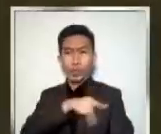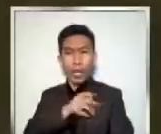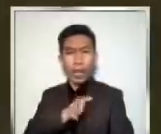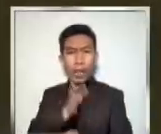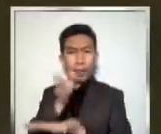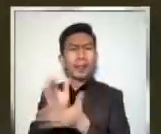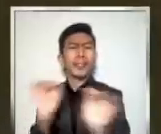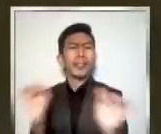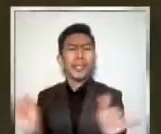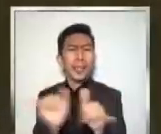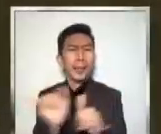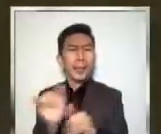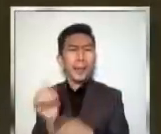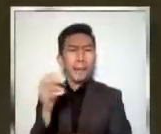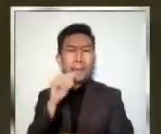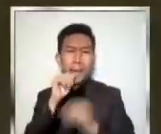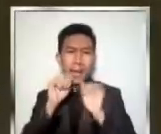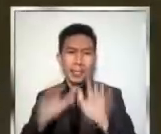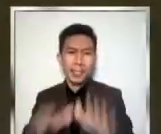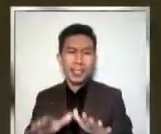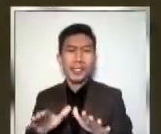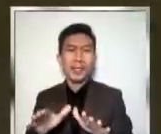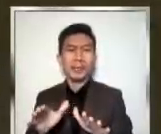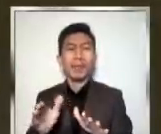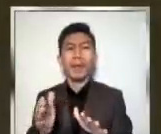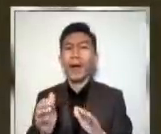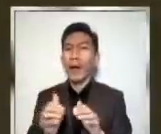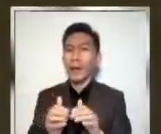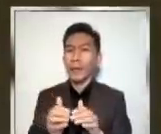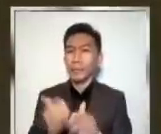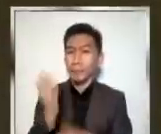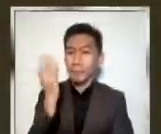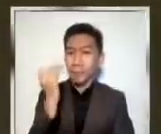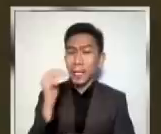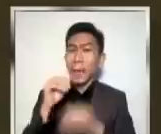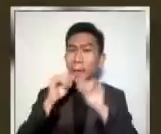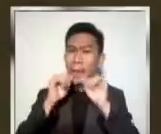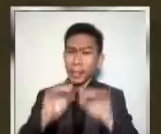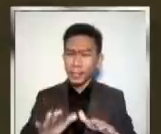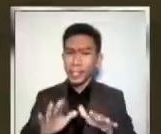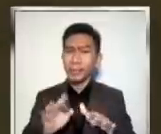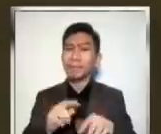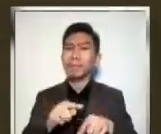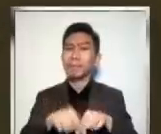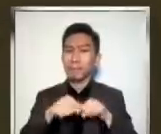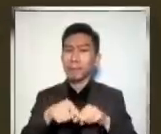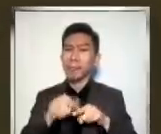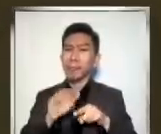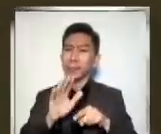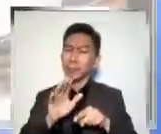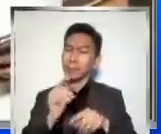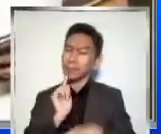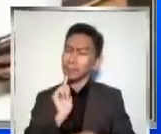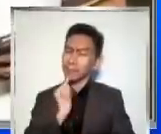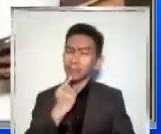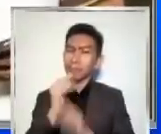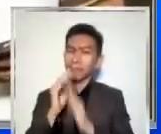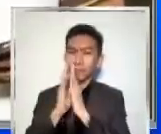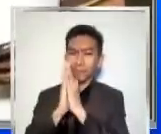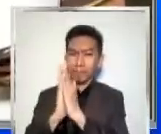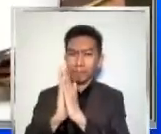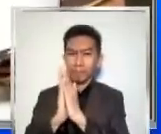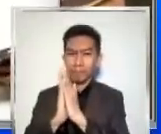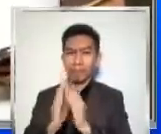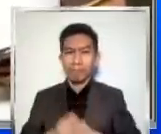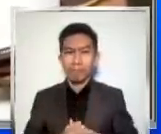biyaya ay nakasalalay sa sidhi at linis ng intensyon ng ating pananalangin. Atom? Maraming